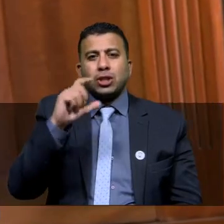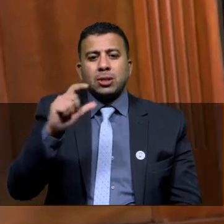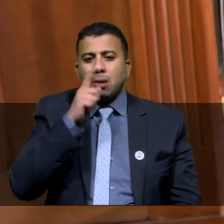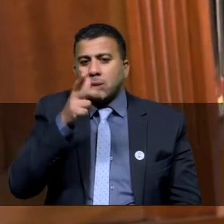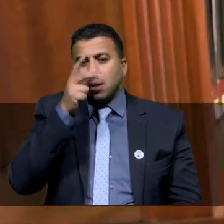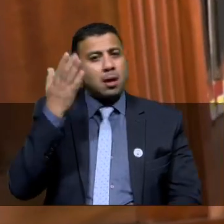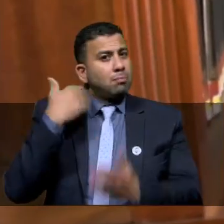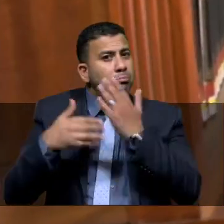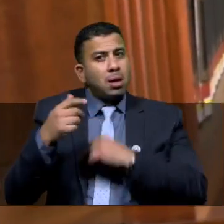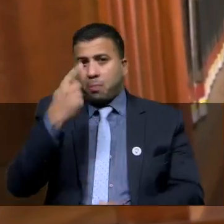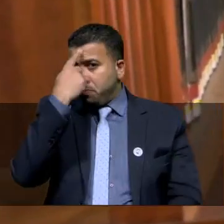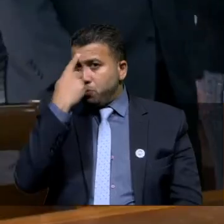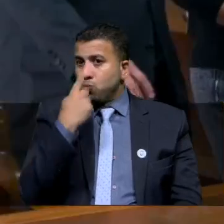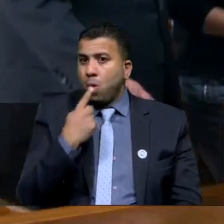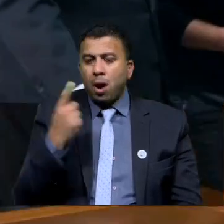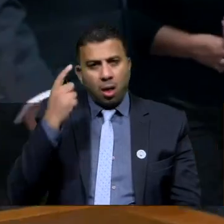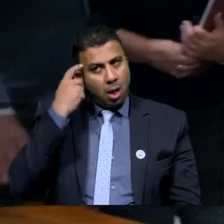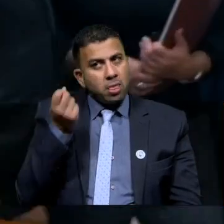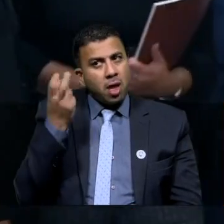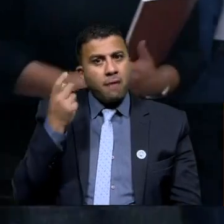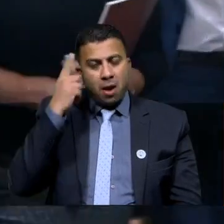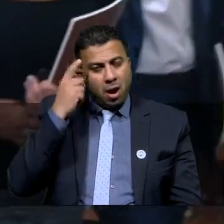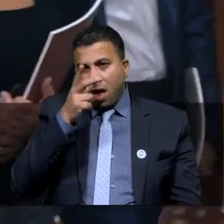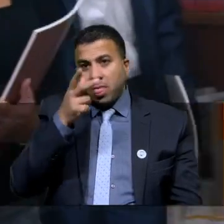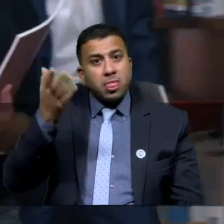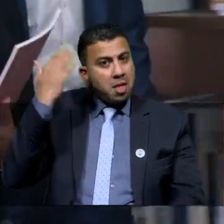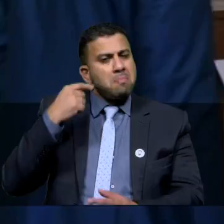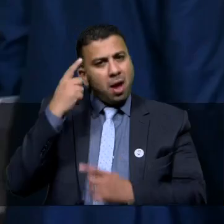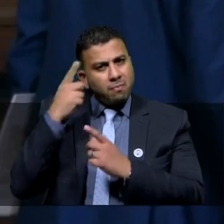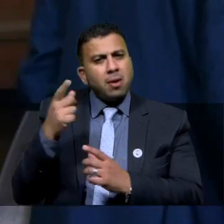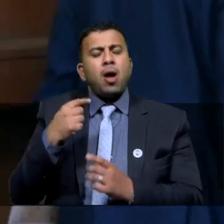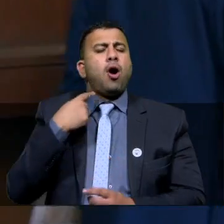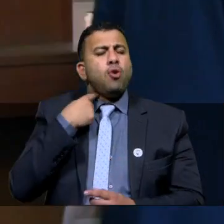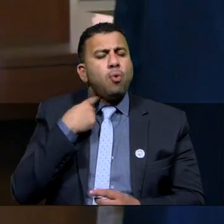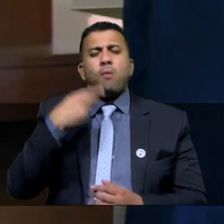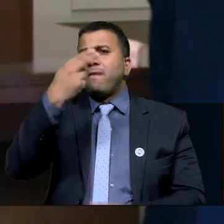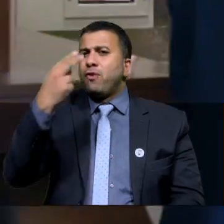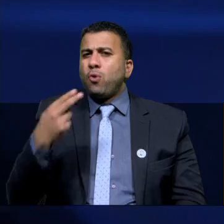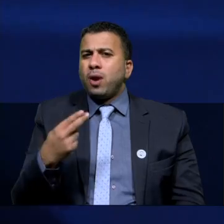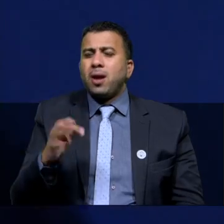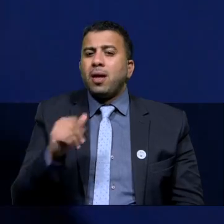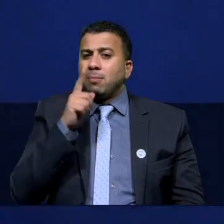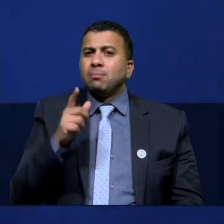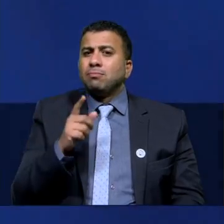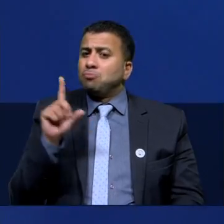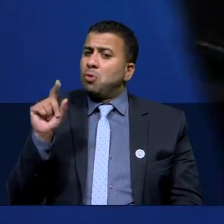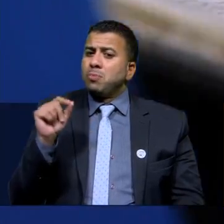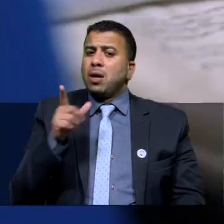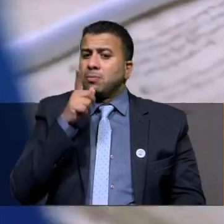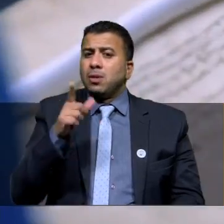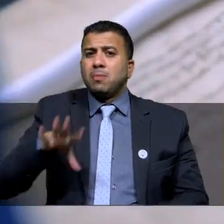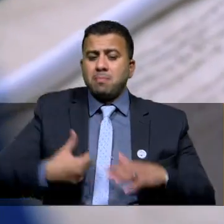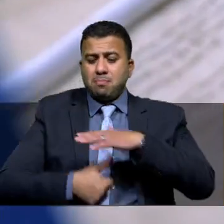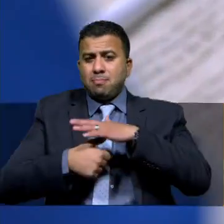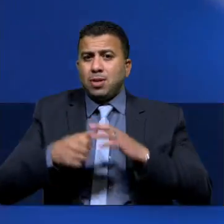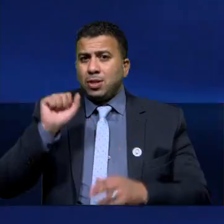التاريخي للبرتغال في إثراء الثقافة الإنسانية بمختلف أشكال العلوم والفنون، كما أشاد بجهود السلطات